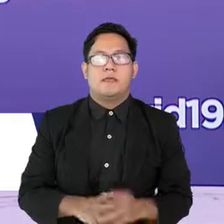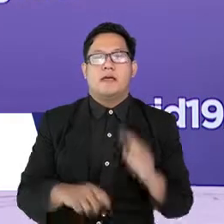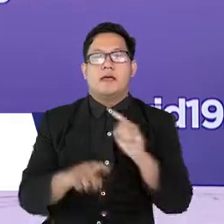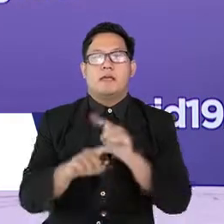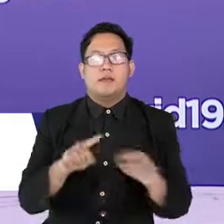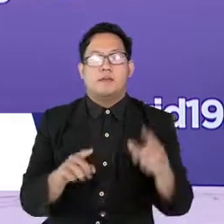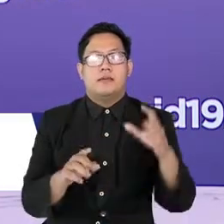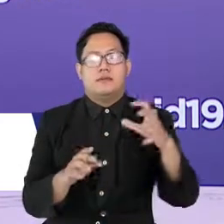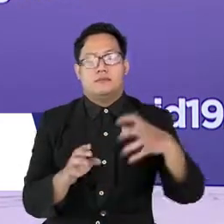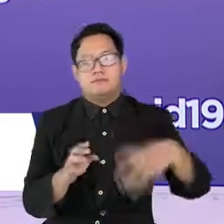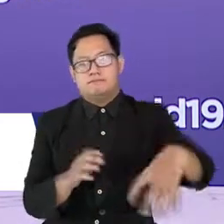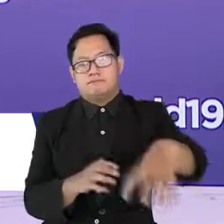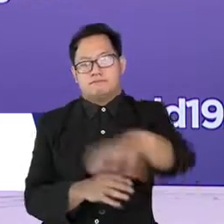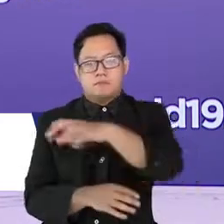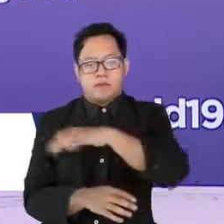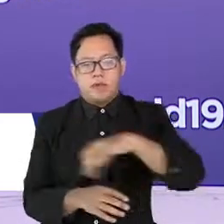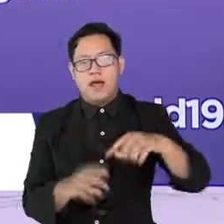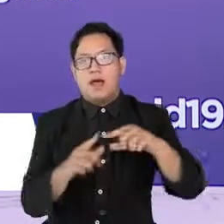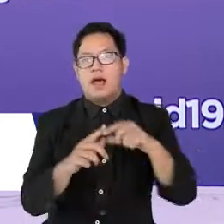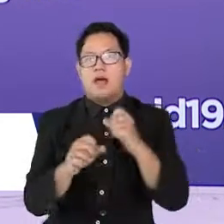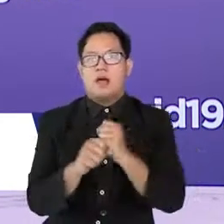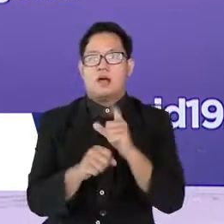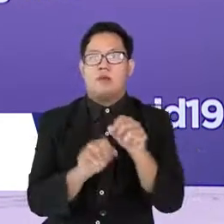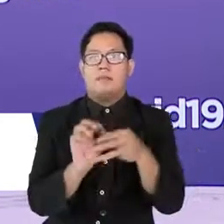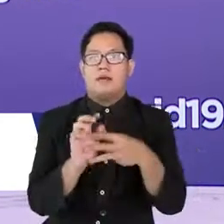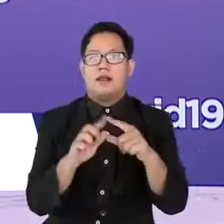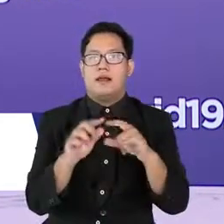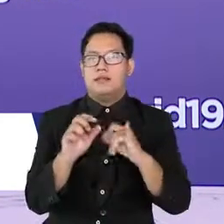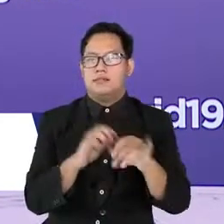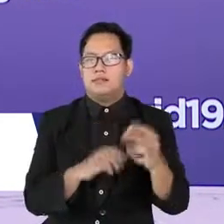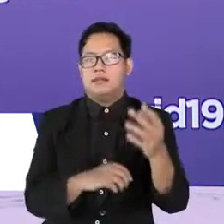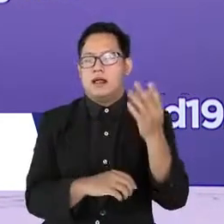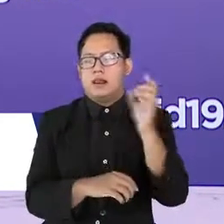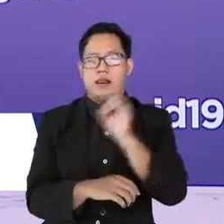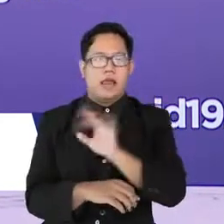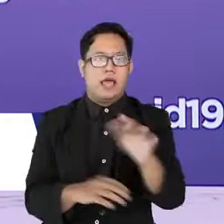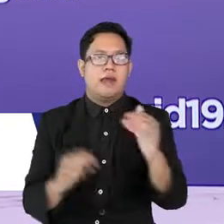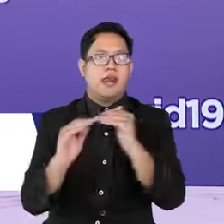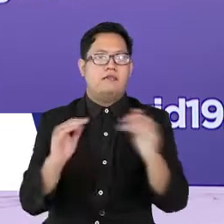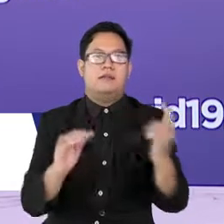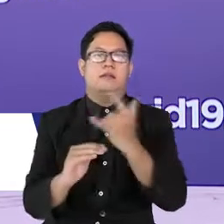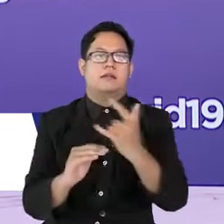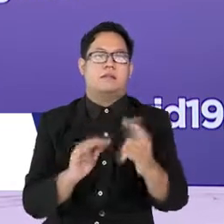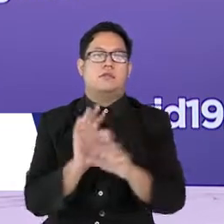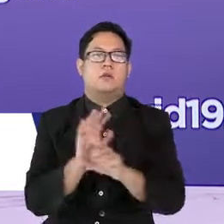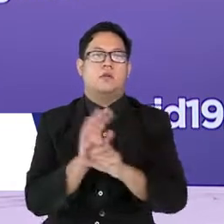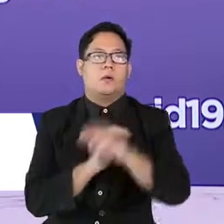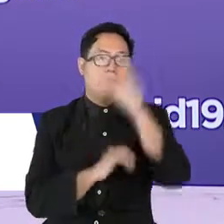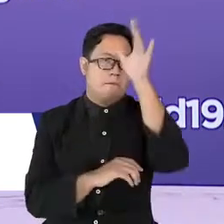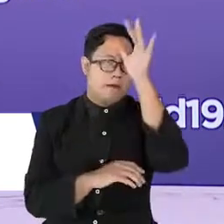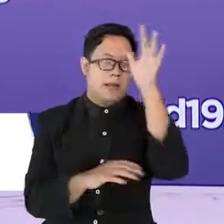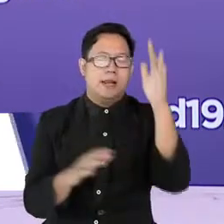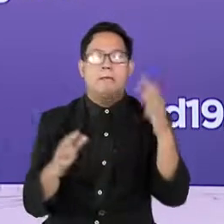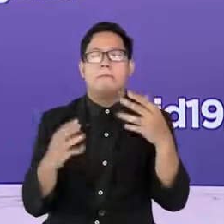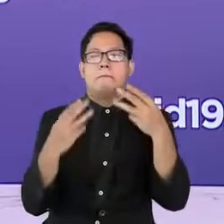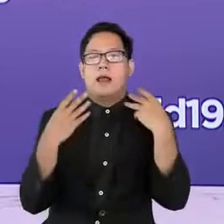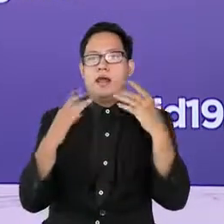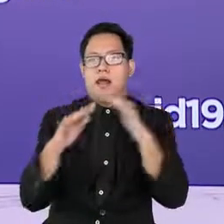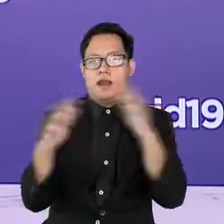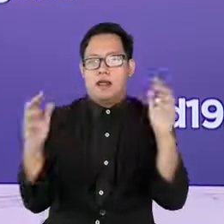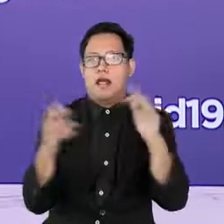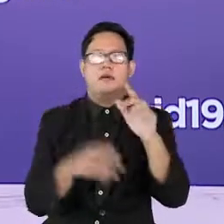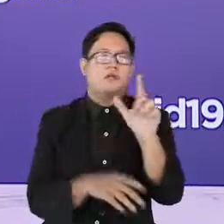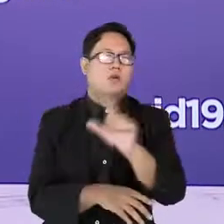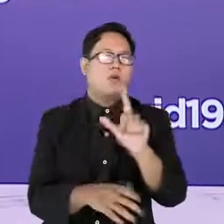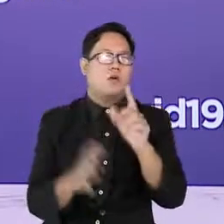daerah-daerah aglomerasi lainnya yang masih belum berubah level link-nya seperti Bali Malang Raya Solo Raya